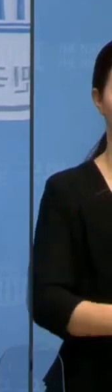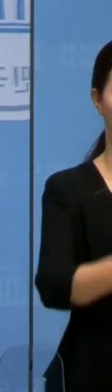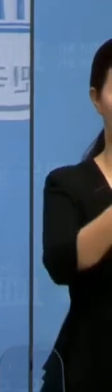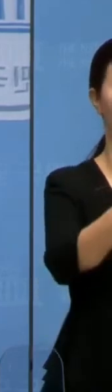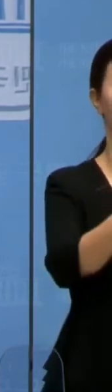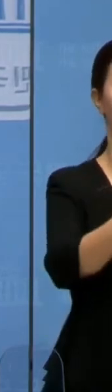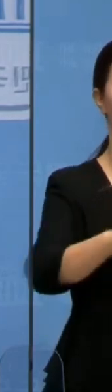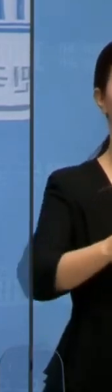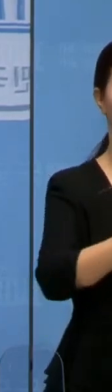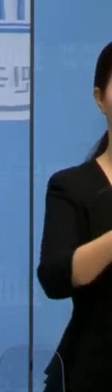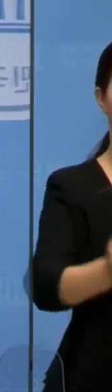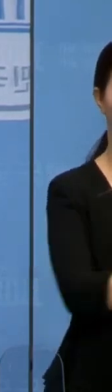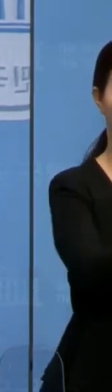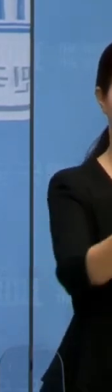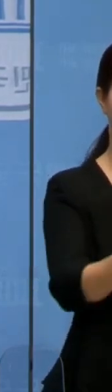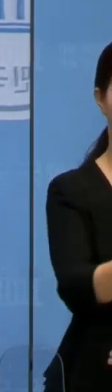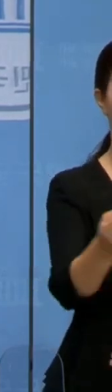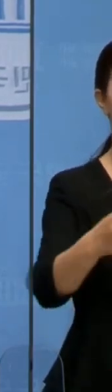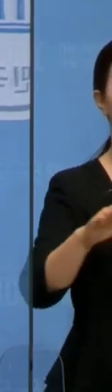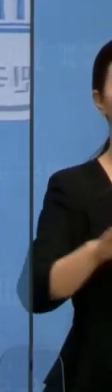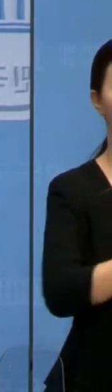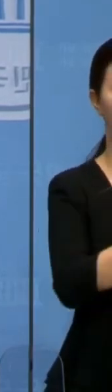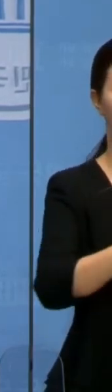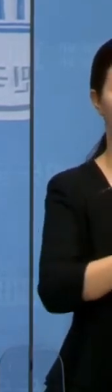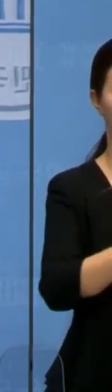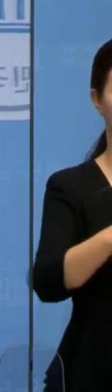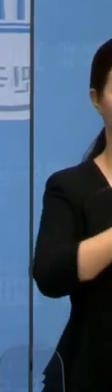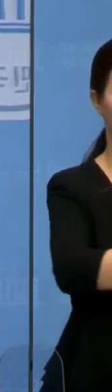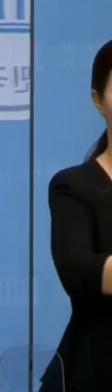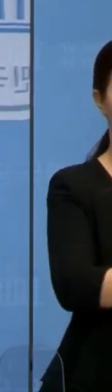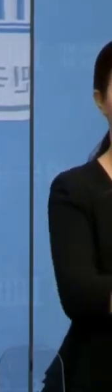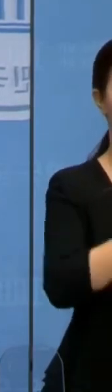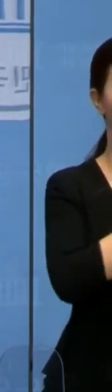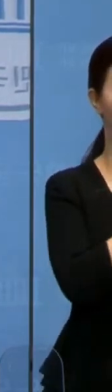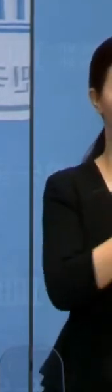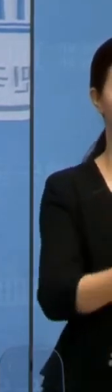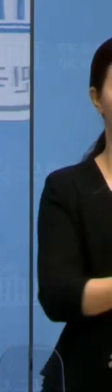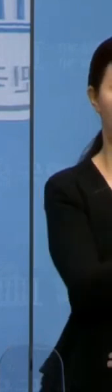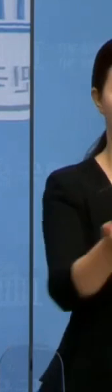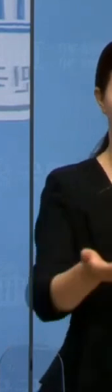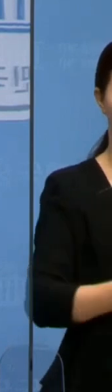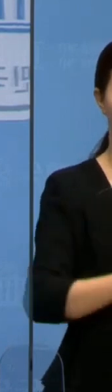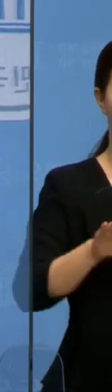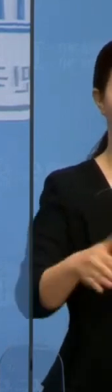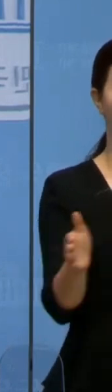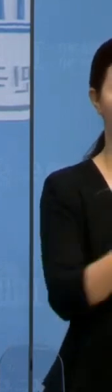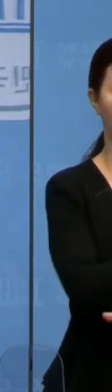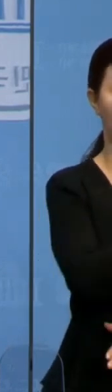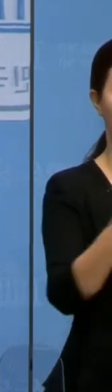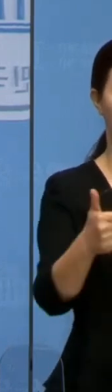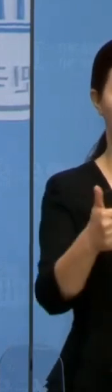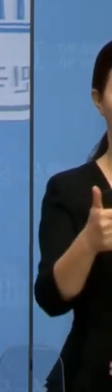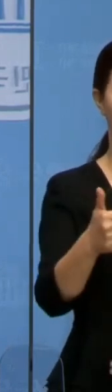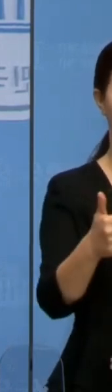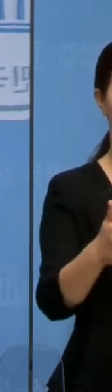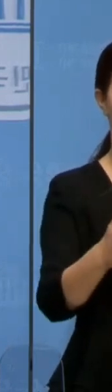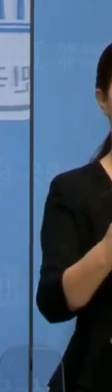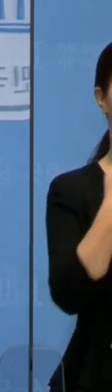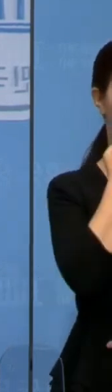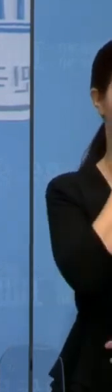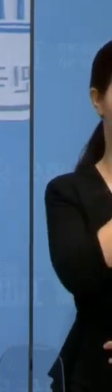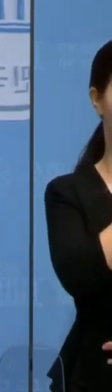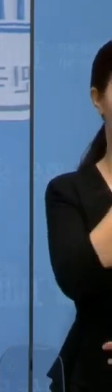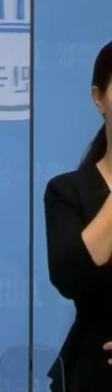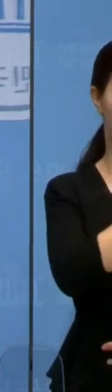존경하는 국민 여러분, 사랑하는 당원 동지 여러분, 오늘부터 전국 대의원과 권리당원의